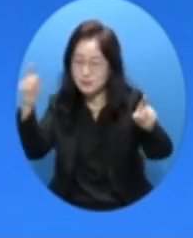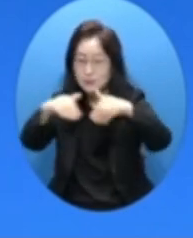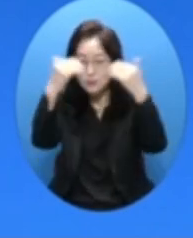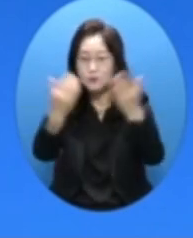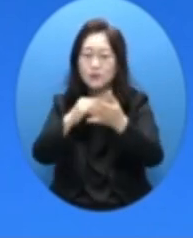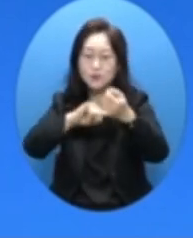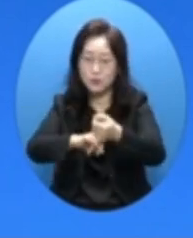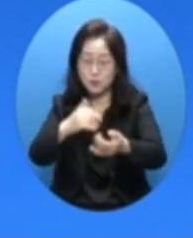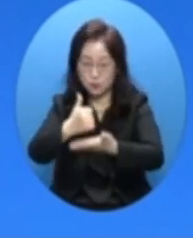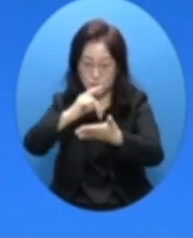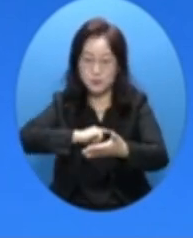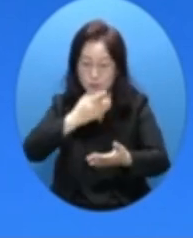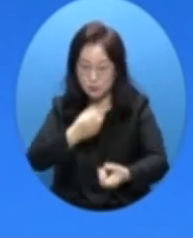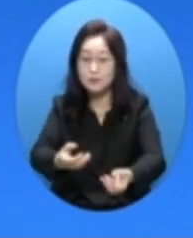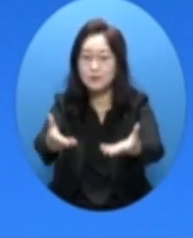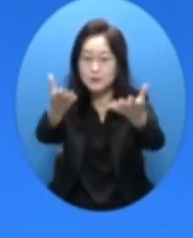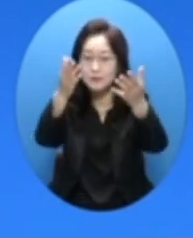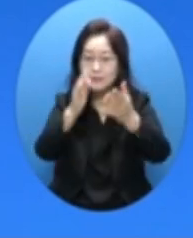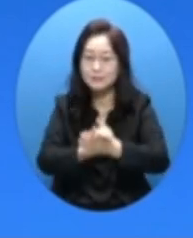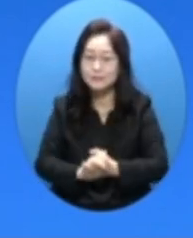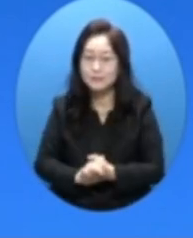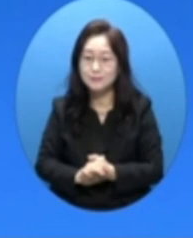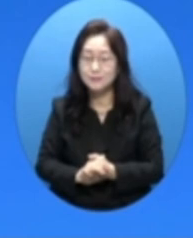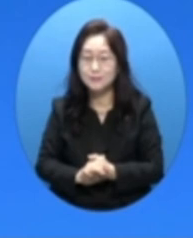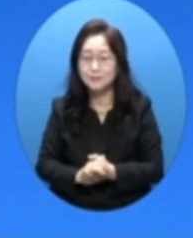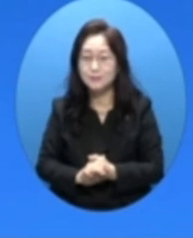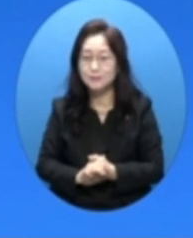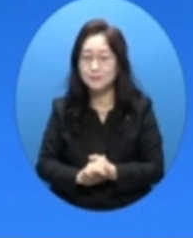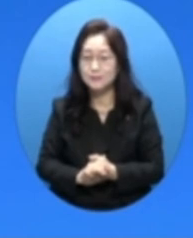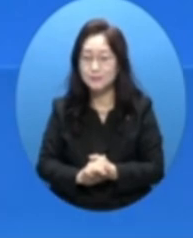모두가 되기를 주님의 이름으로 축원합니다